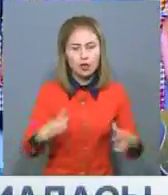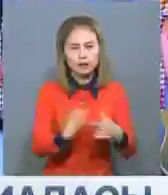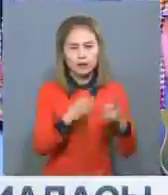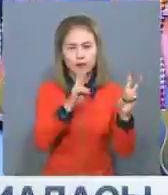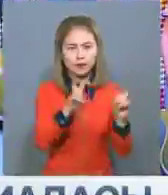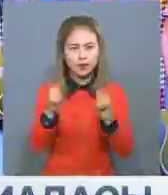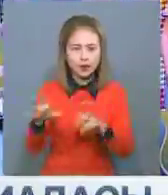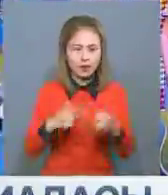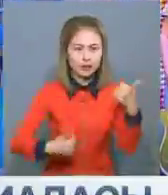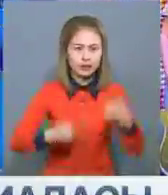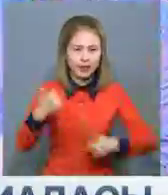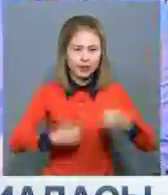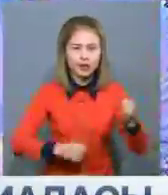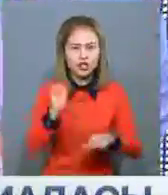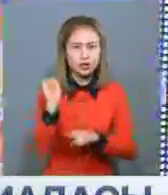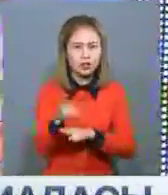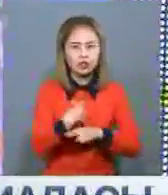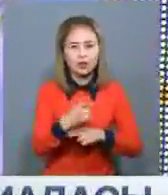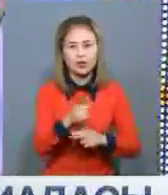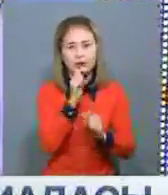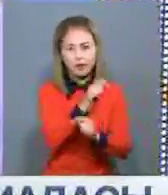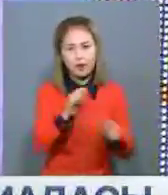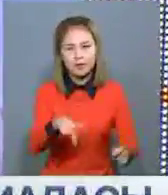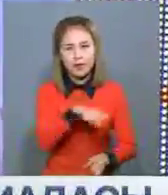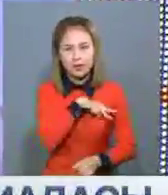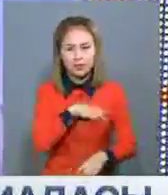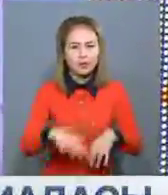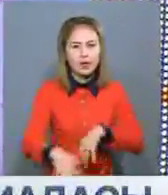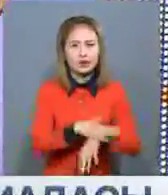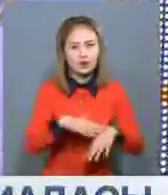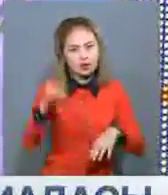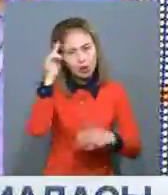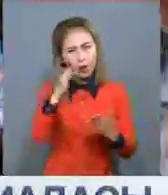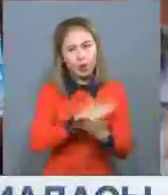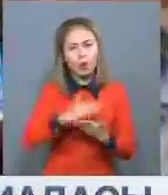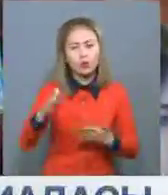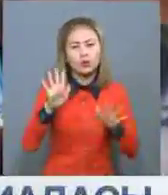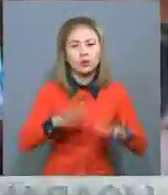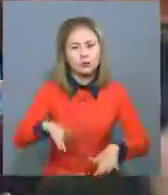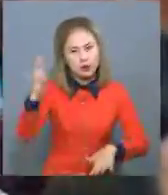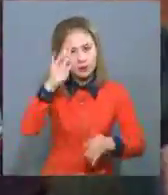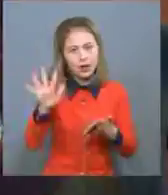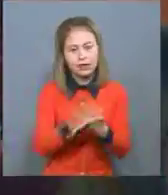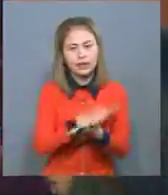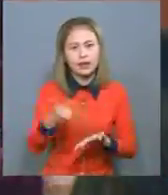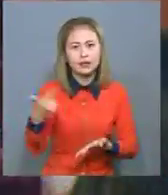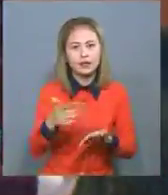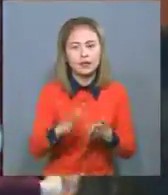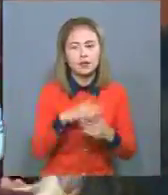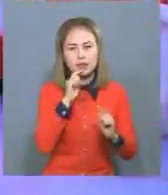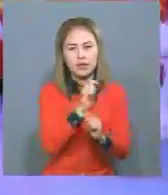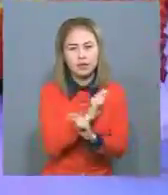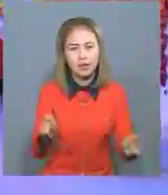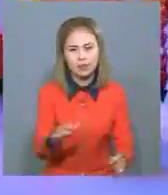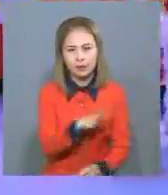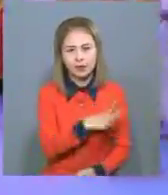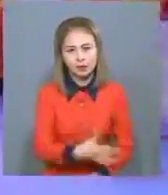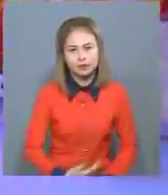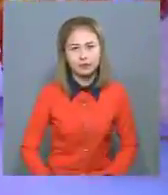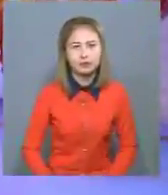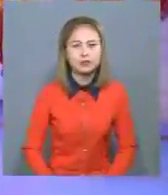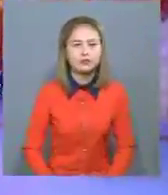бойынша бақ сынады. Жеңімпаздар мен жүлдегерлерге еліміздің бірқатар жоғары оқу орындарының білім гранттары тапсырылды.